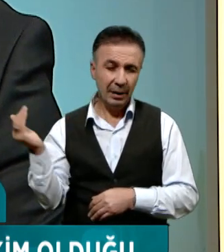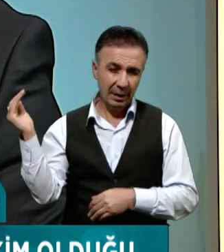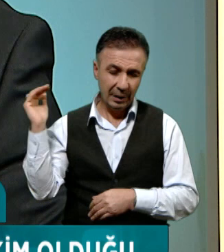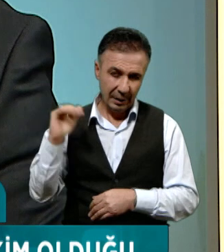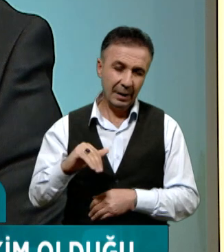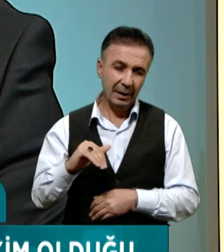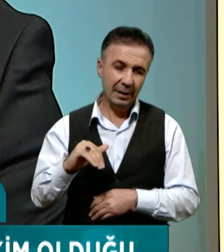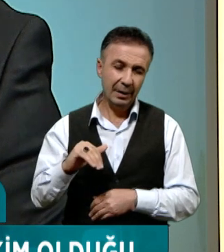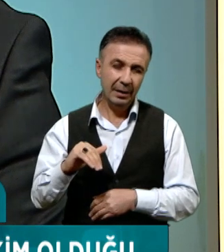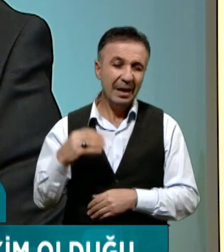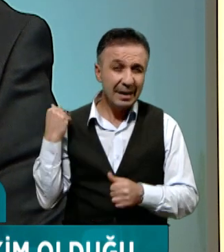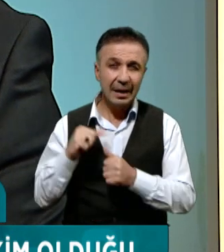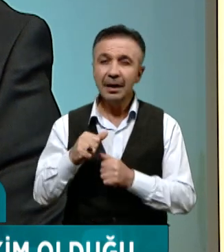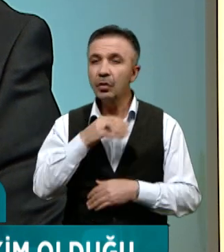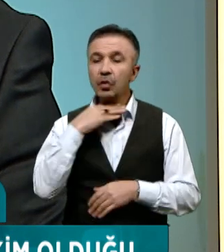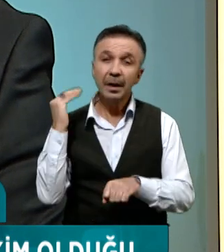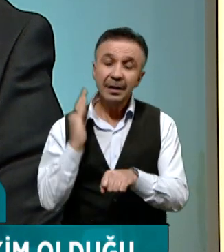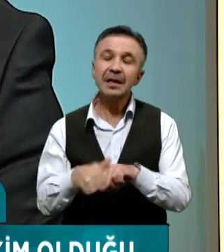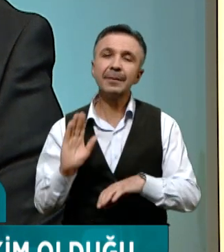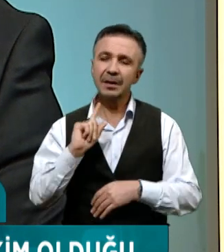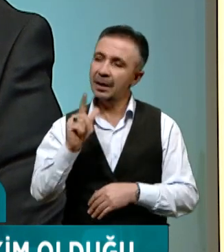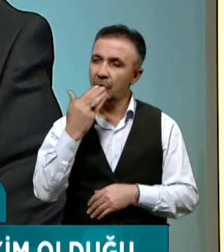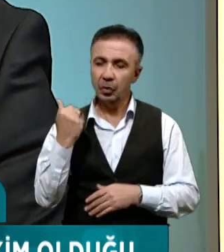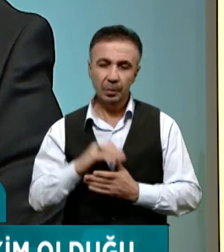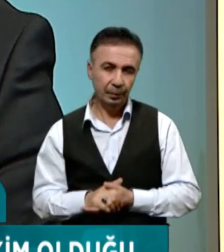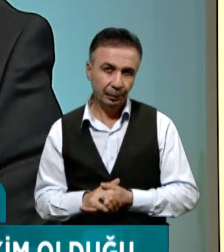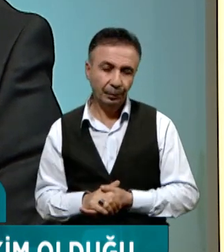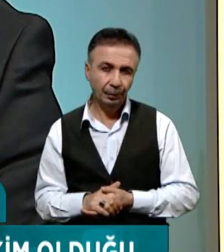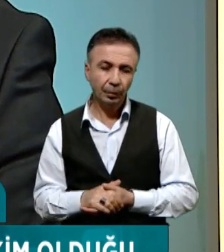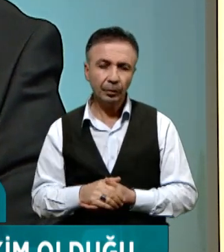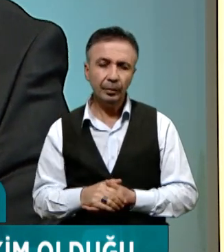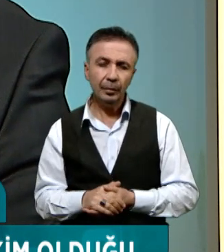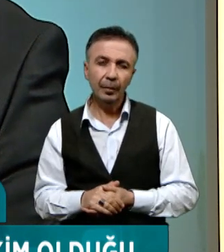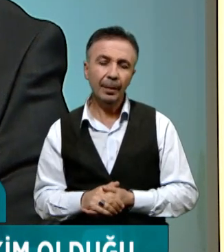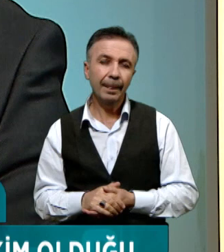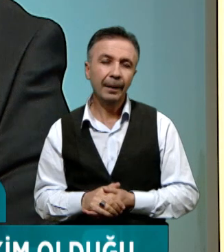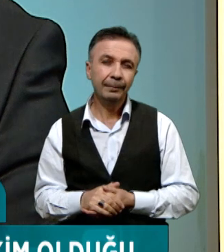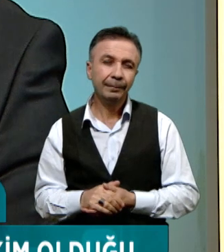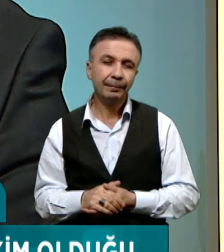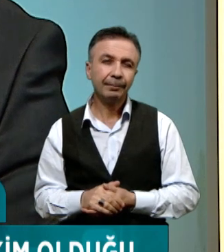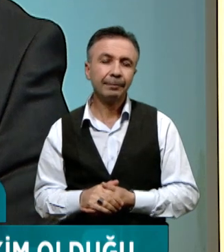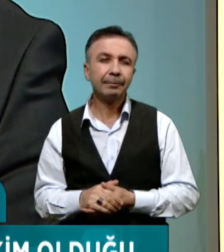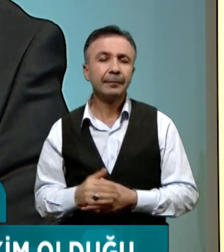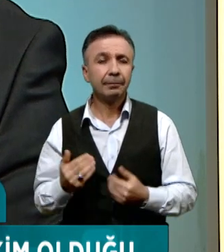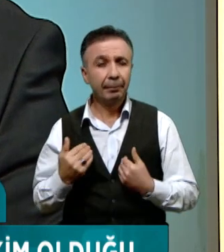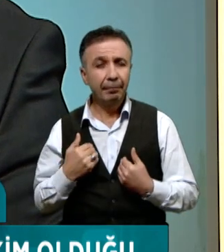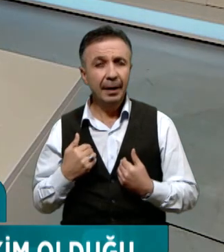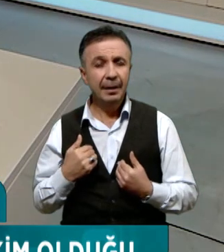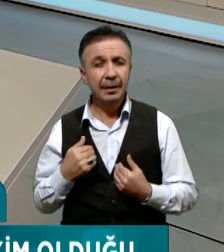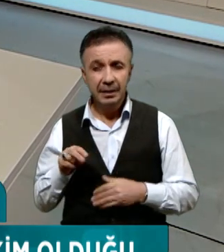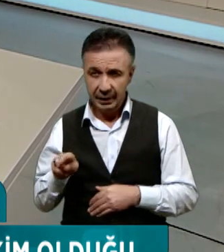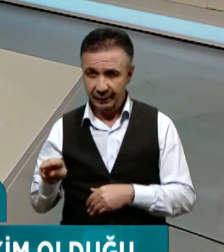gerekmez. Yeniden kurban kesmesi gerekmez. Kurban peki bir soru da ben öğreteyim. Buyurun hocam. Efendim ben